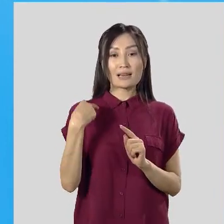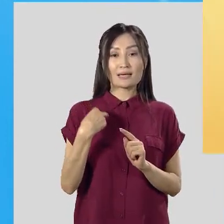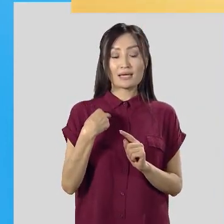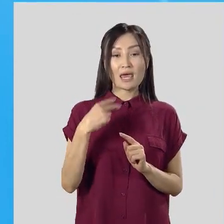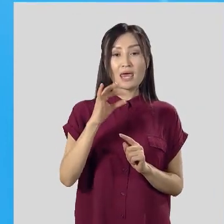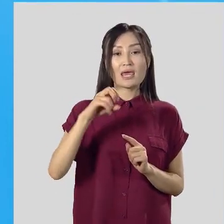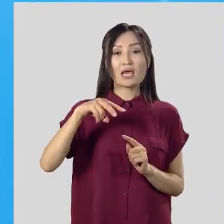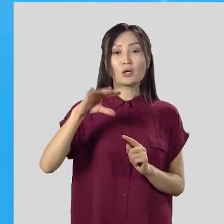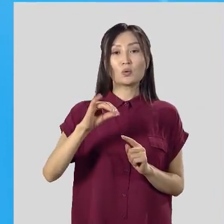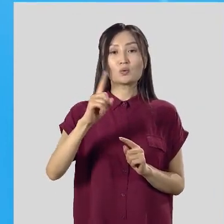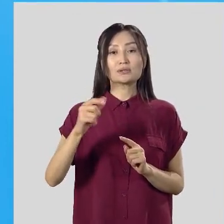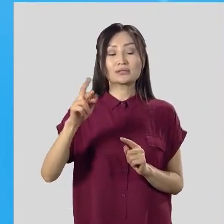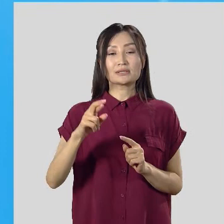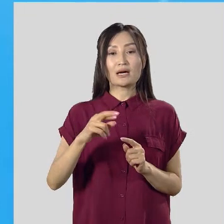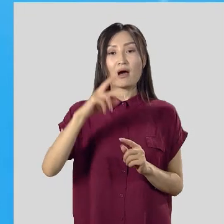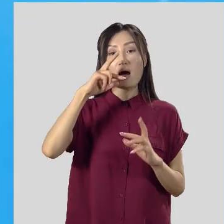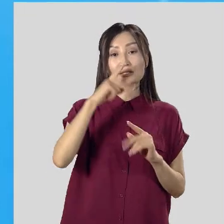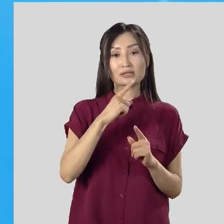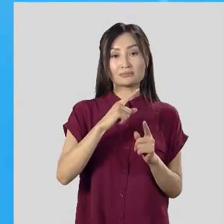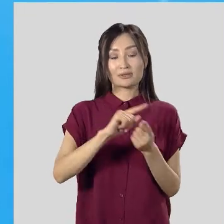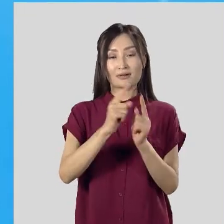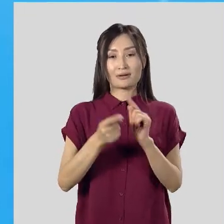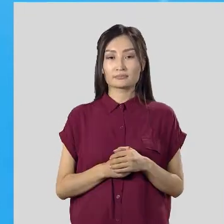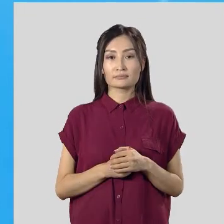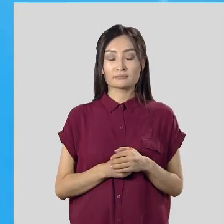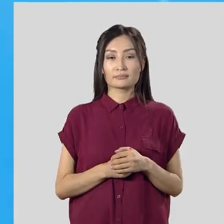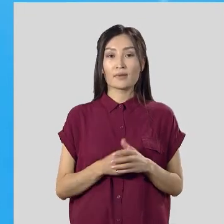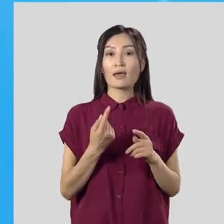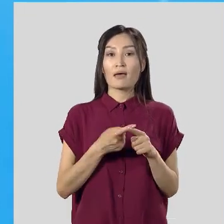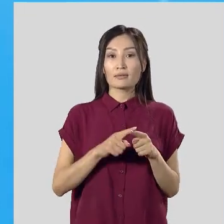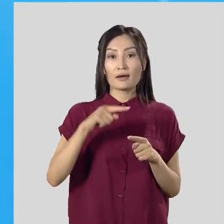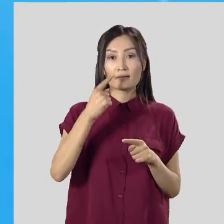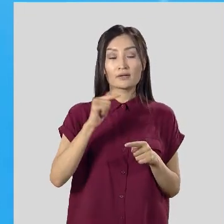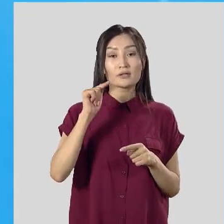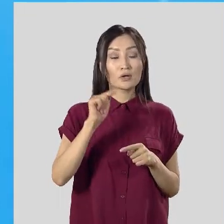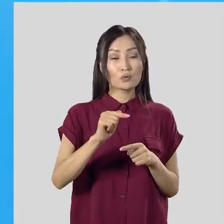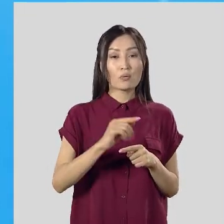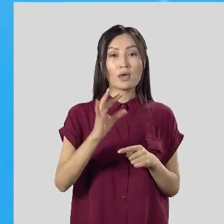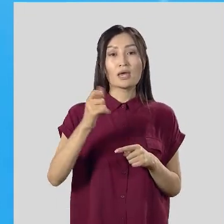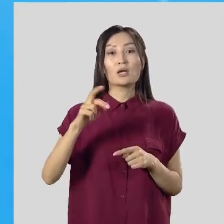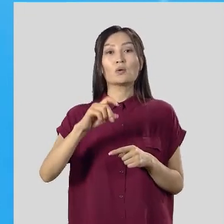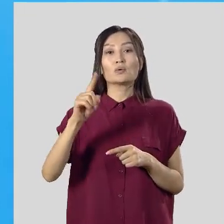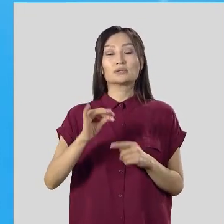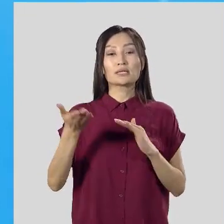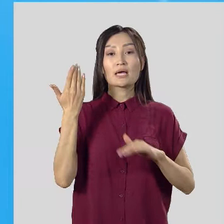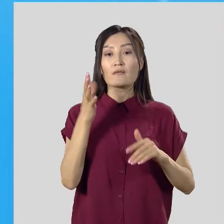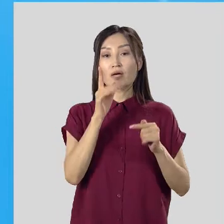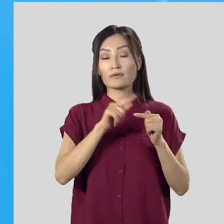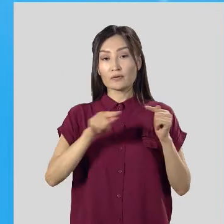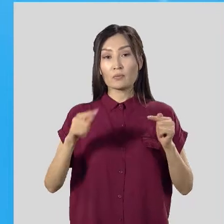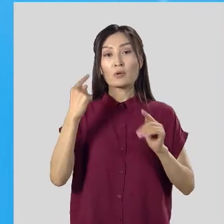слово «иллюзия» означает «ошибка», «заблуждение». Это говорит о том, что иллюзии с давних